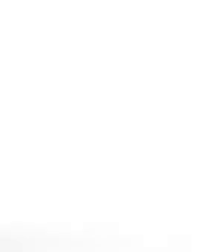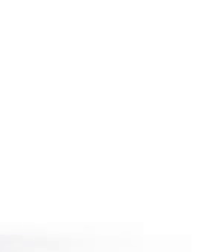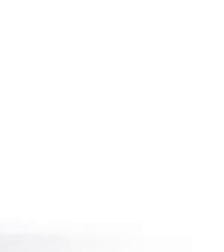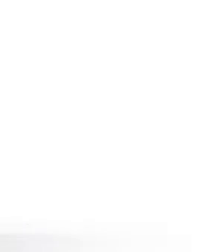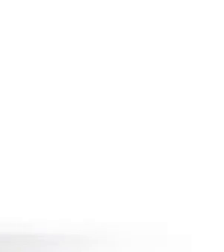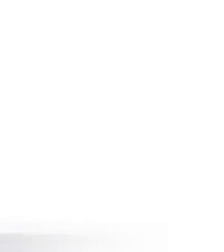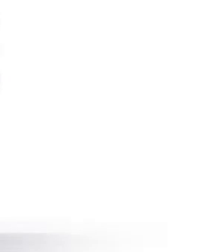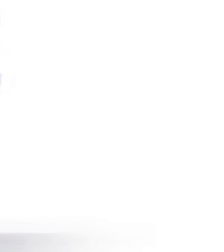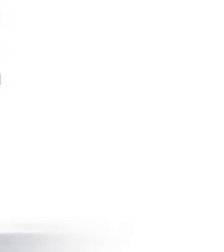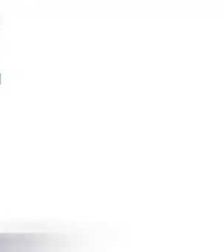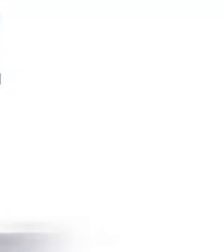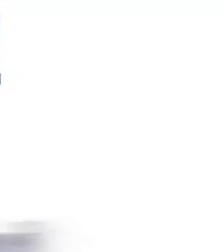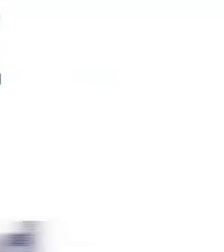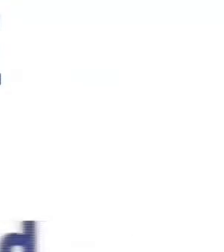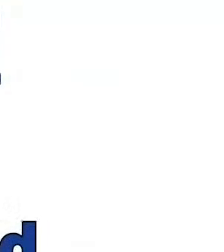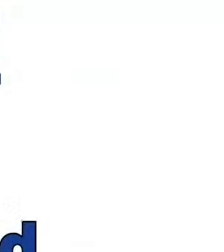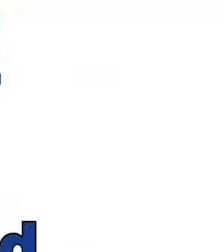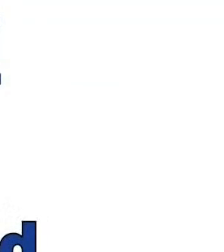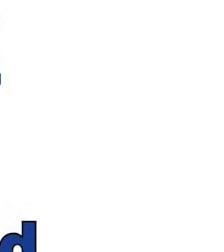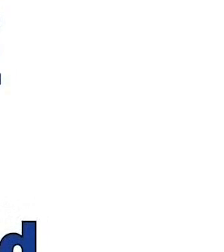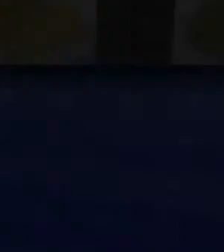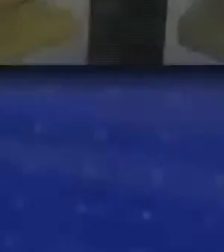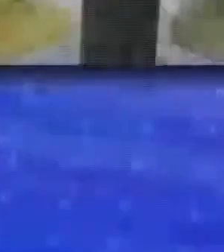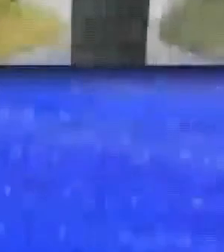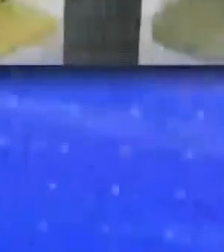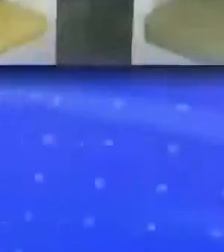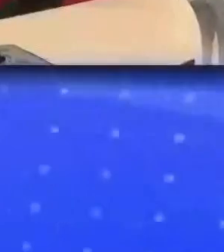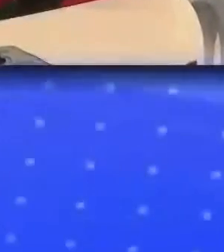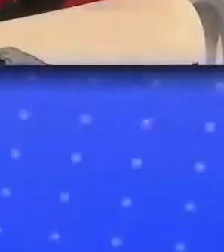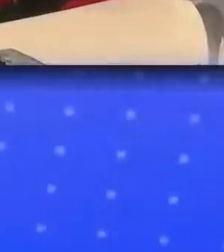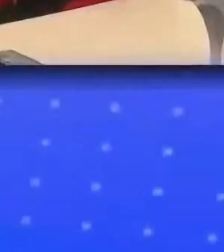Estate, the home of affordable land.